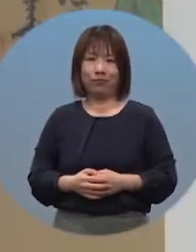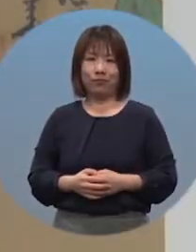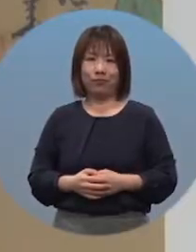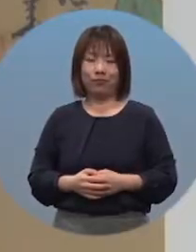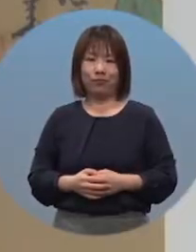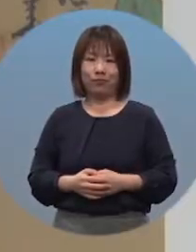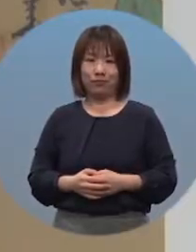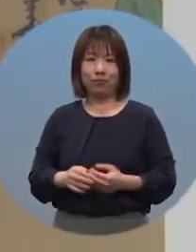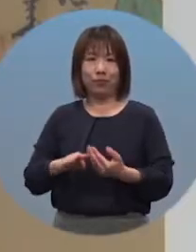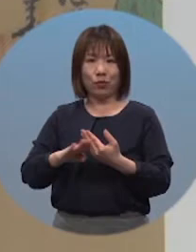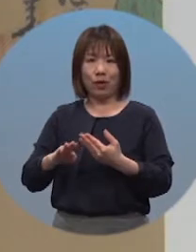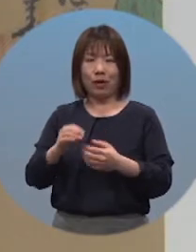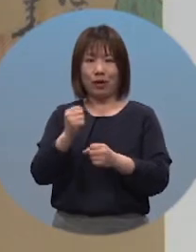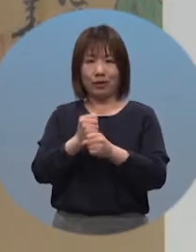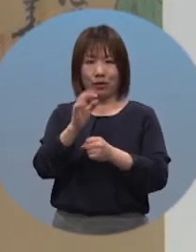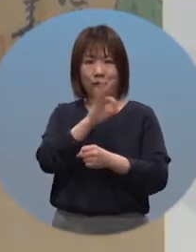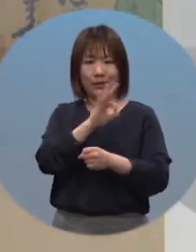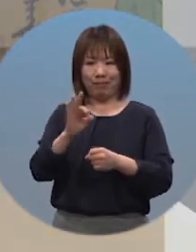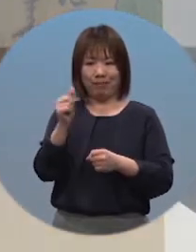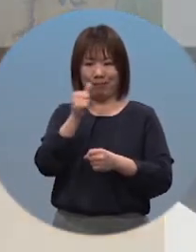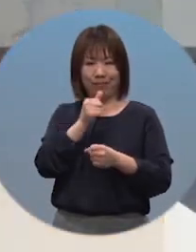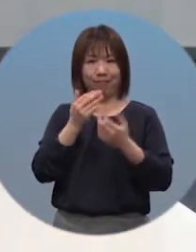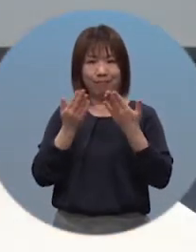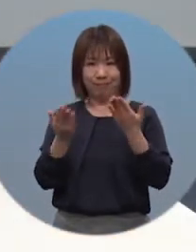他の作品もご覧ください